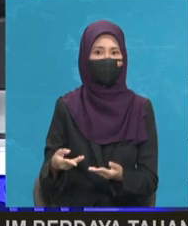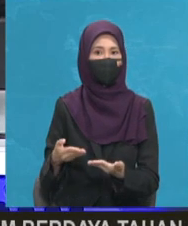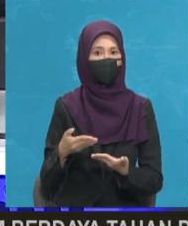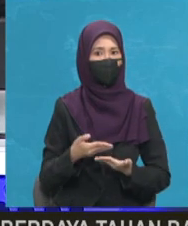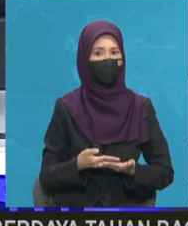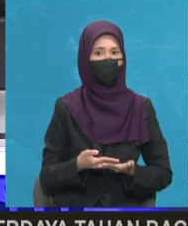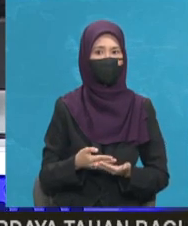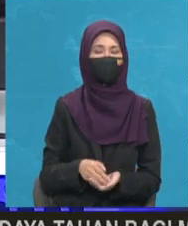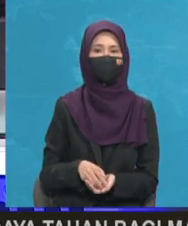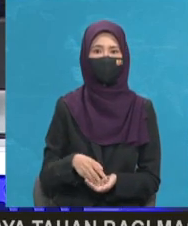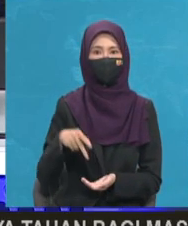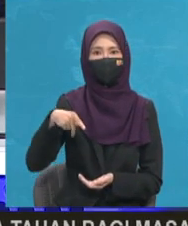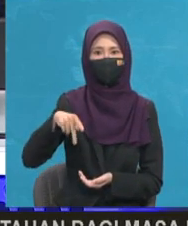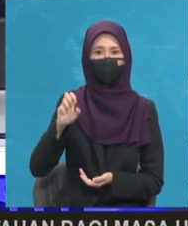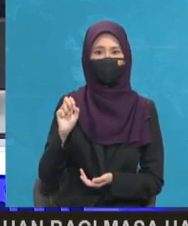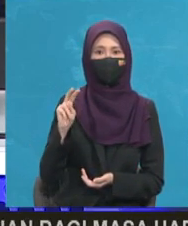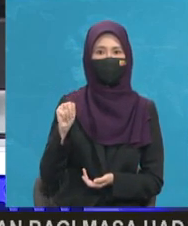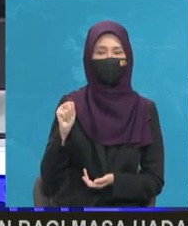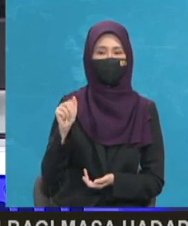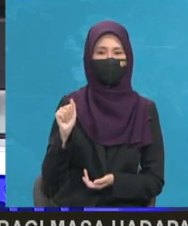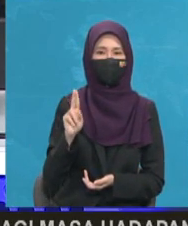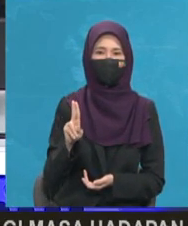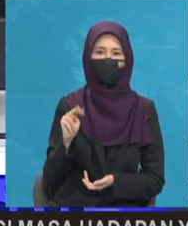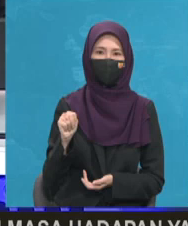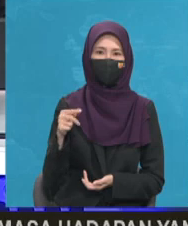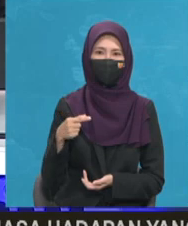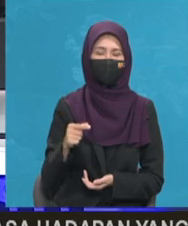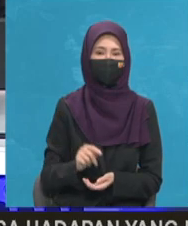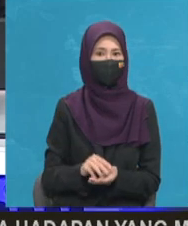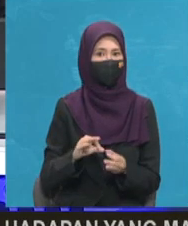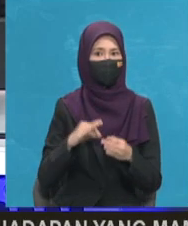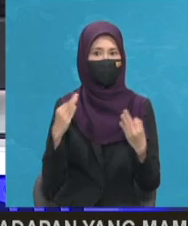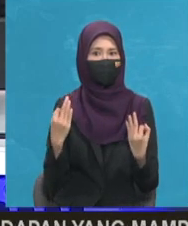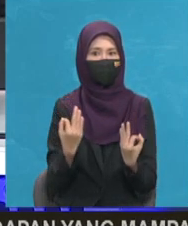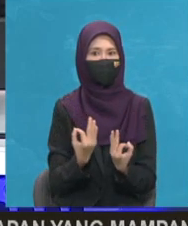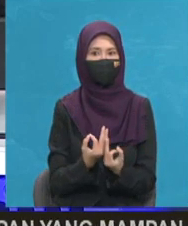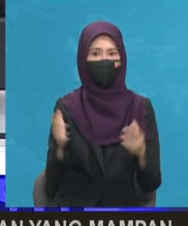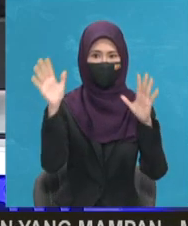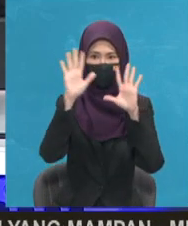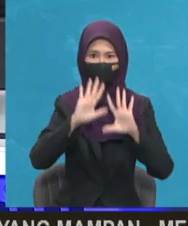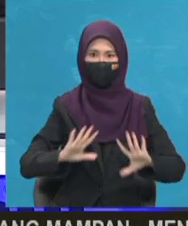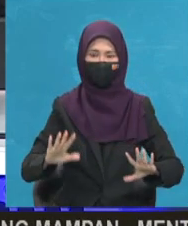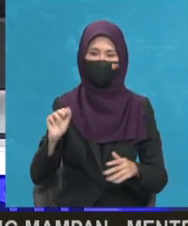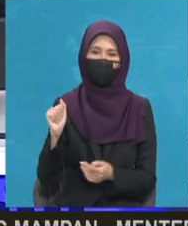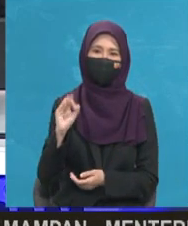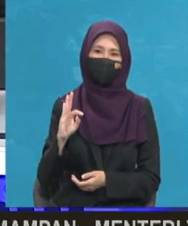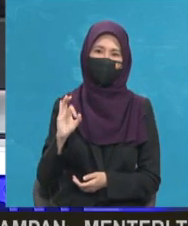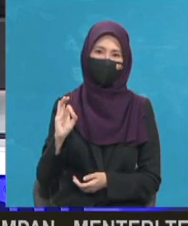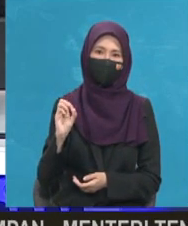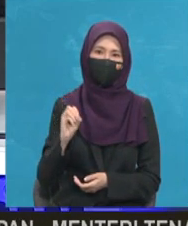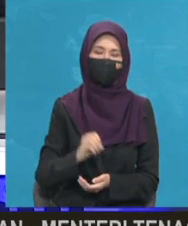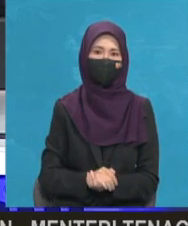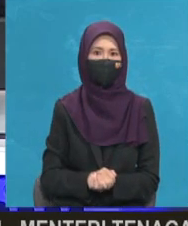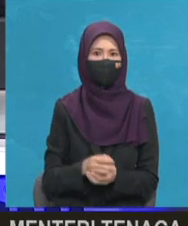Anugerah penolong kehormatan bilang Aveo daripada persekutuan pertumbuhan kejuruteraan Ocean of Joe penganugerahan tersebut